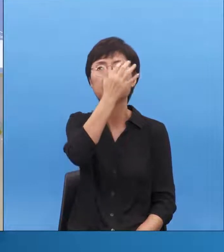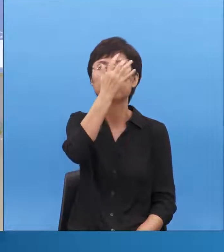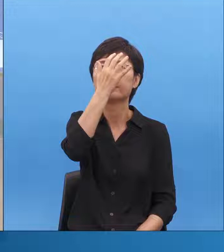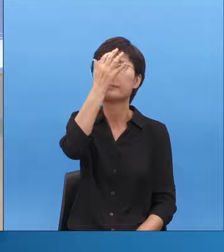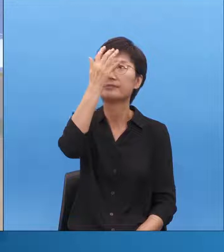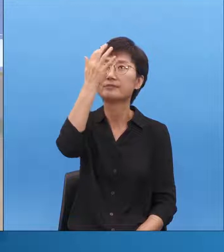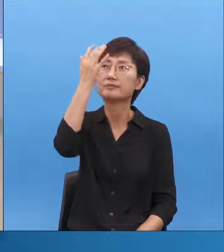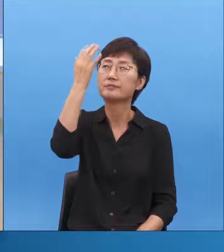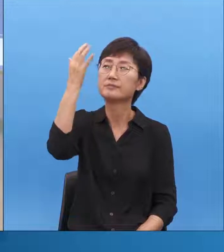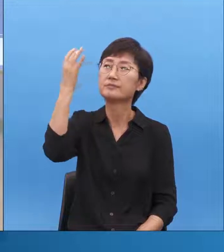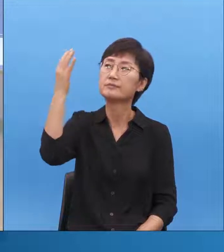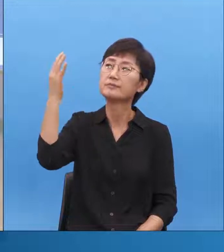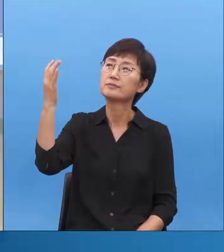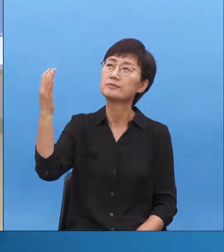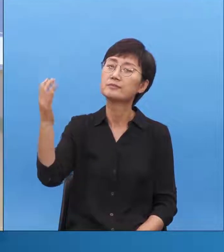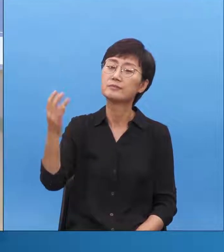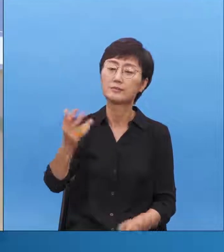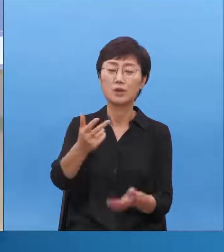아름다워라